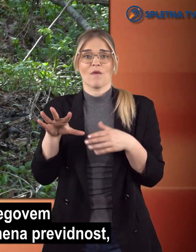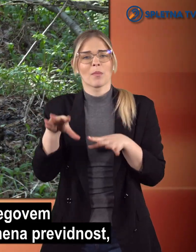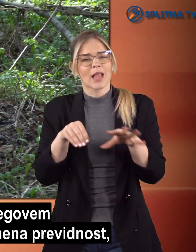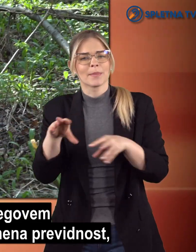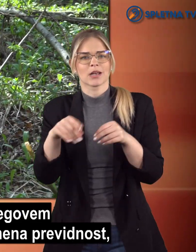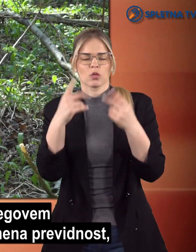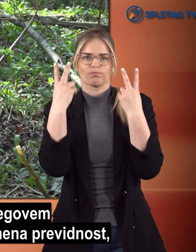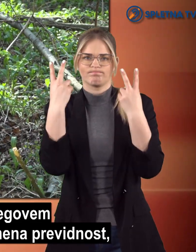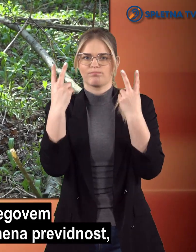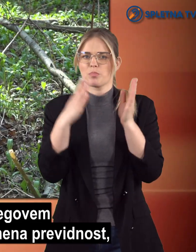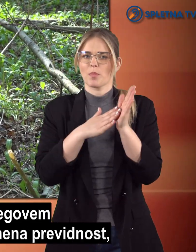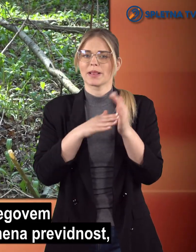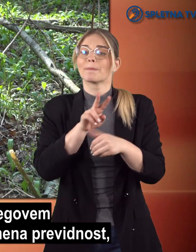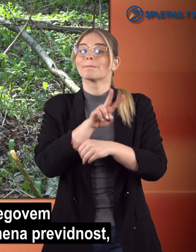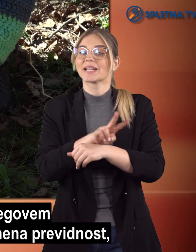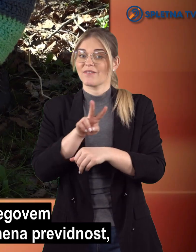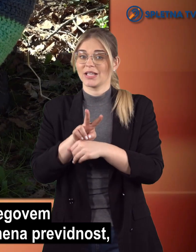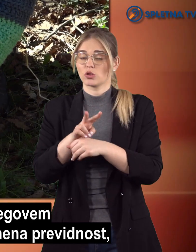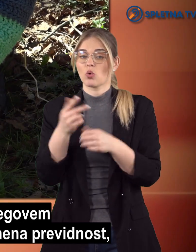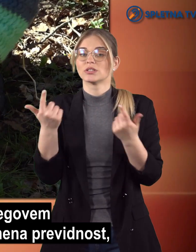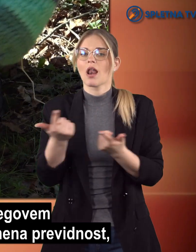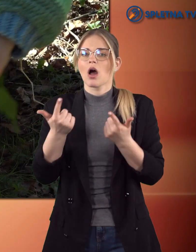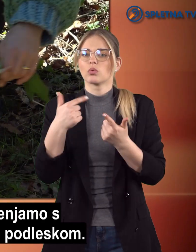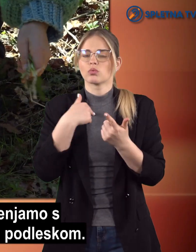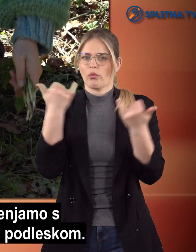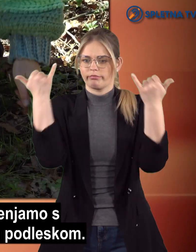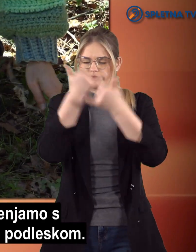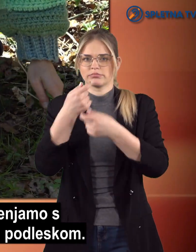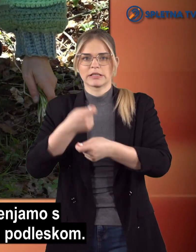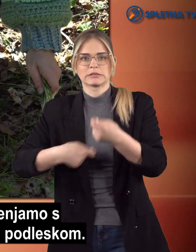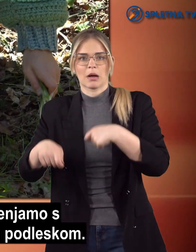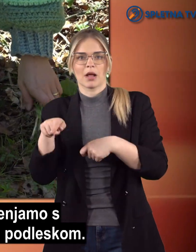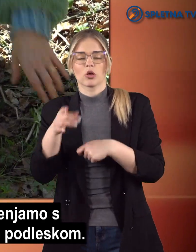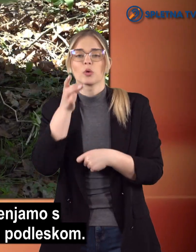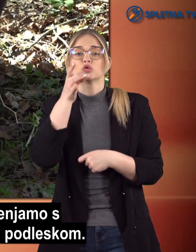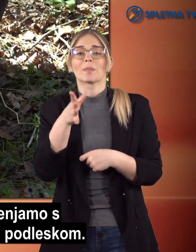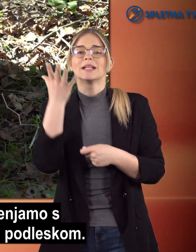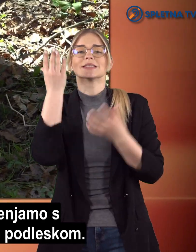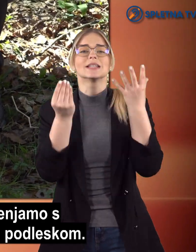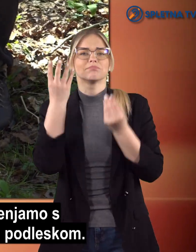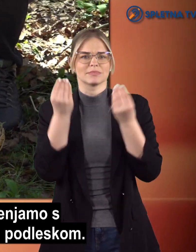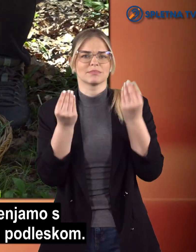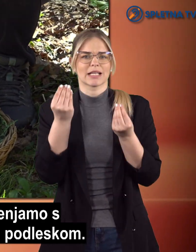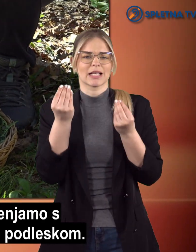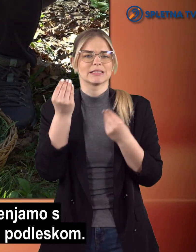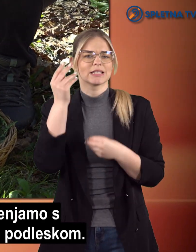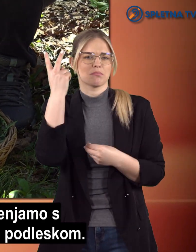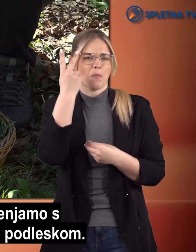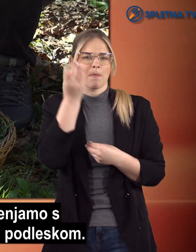Vendar je pri njegovem nabiranju ključnega pomena previdnost, saj ga lahko zamenjamo s strupenim jesenskim